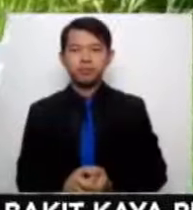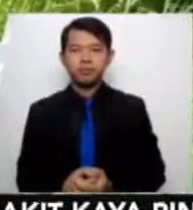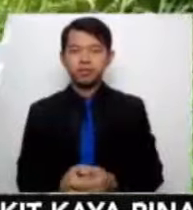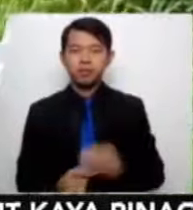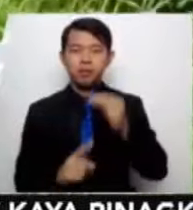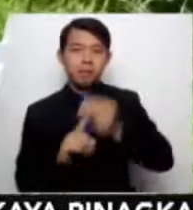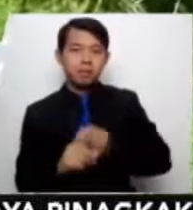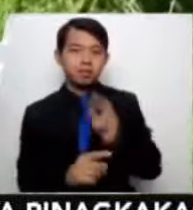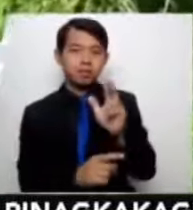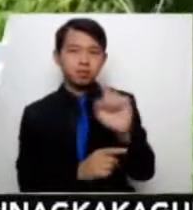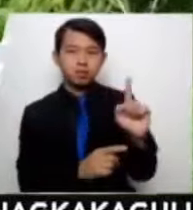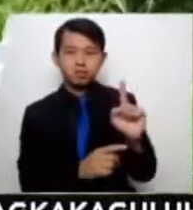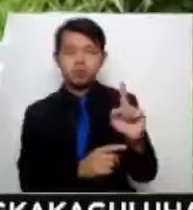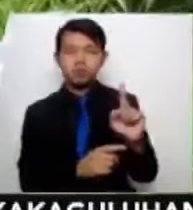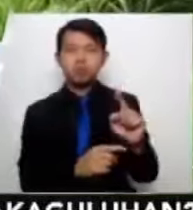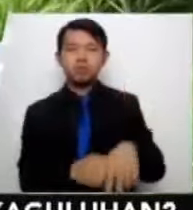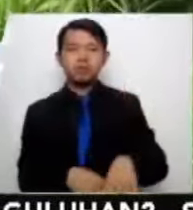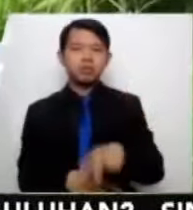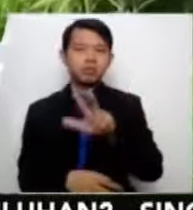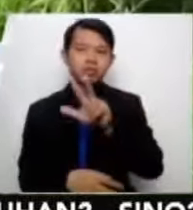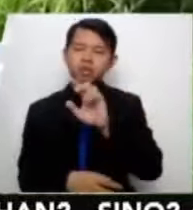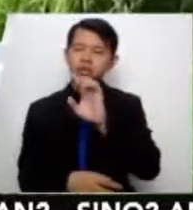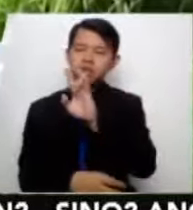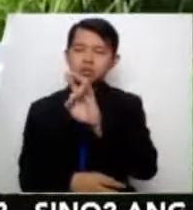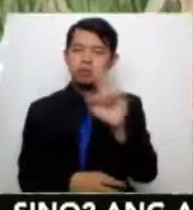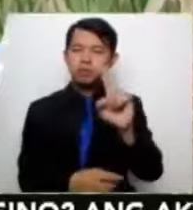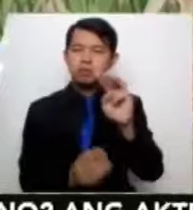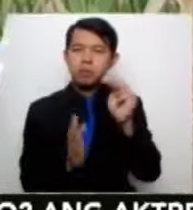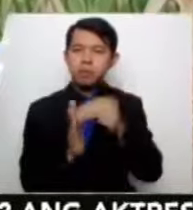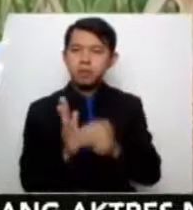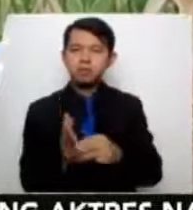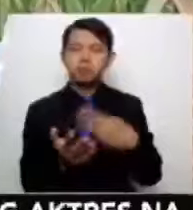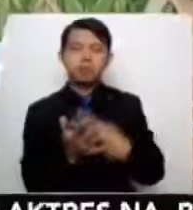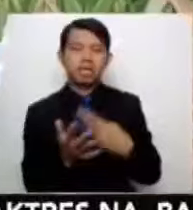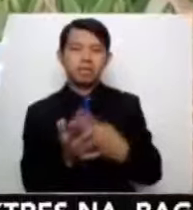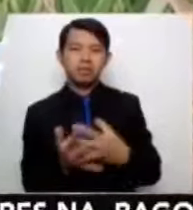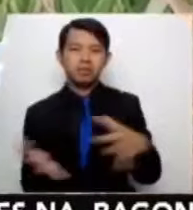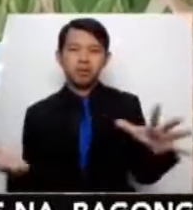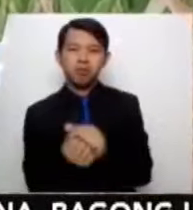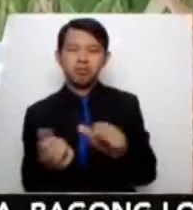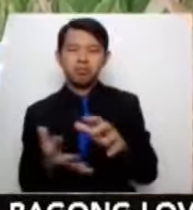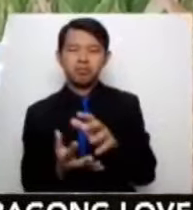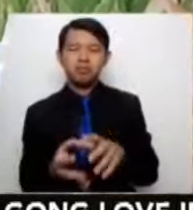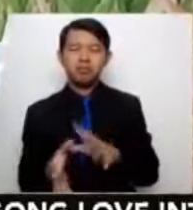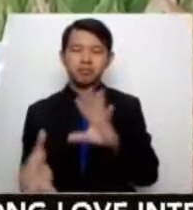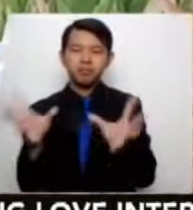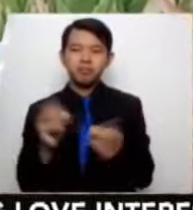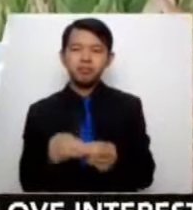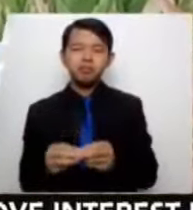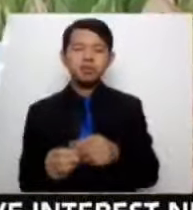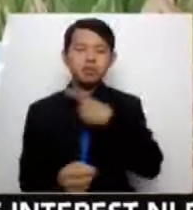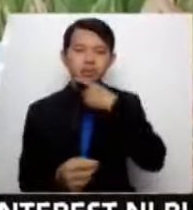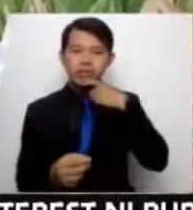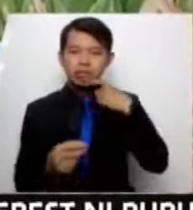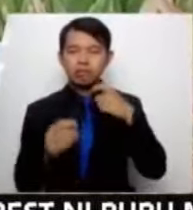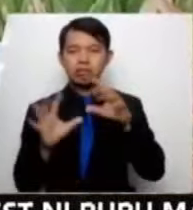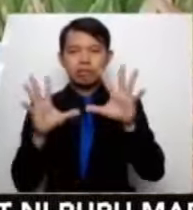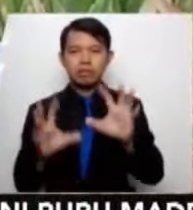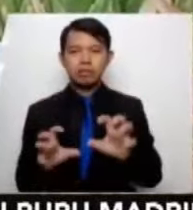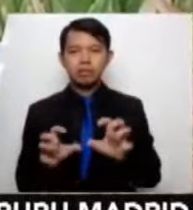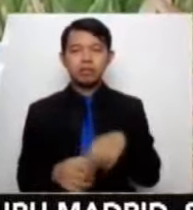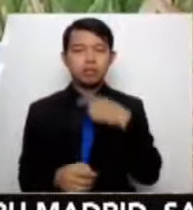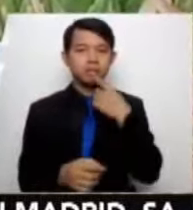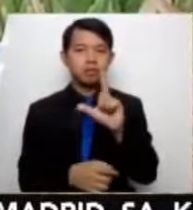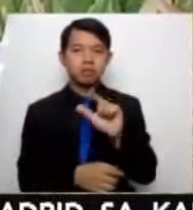mahigit 71 million pesos ang pinsala ng tagtuyot. Ayon sa Surala LGU, tutulungan nila ang mahigit